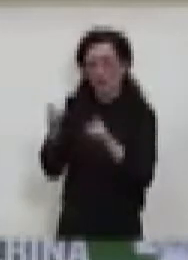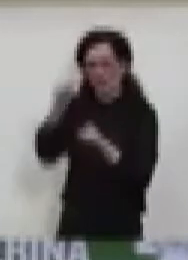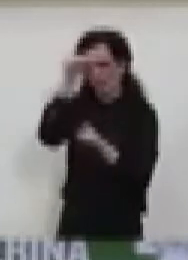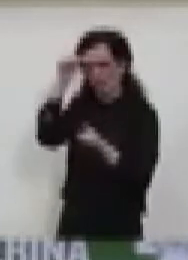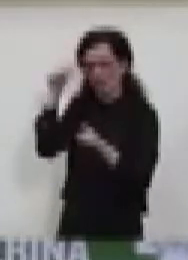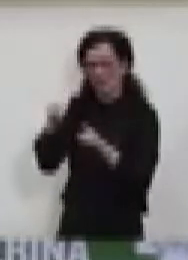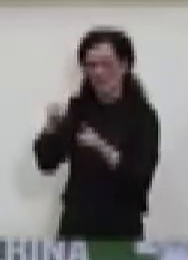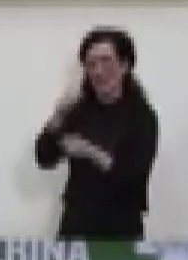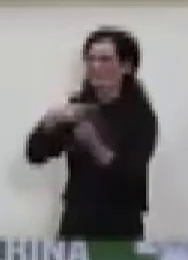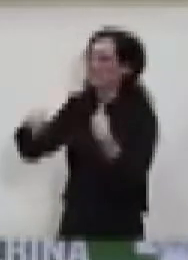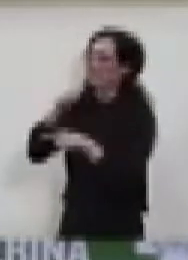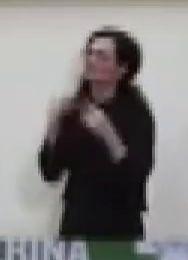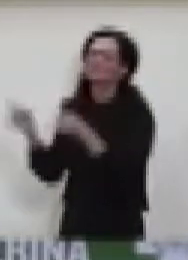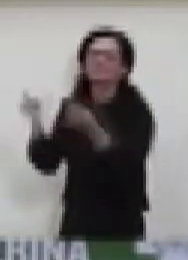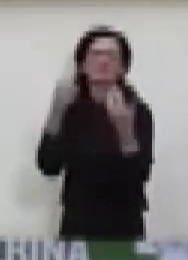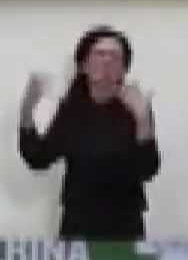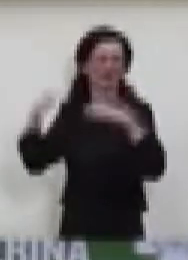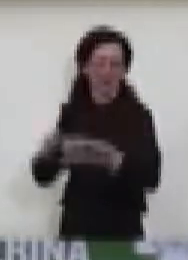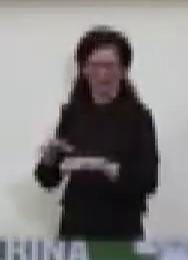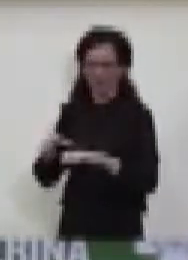durante il periodo estivo